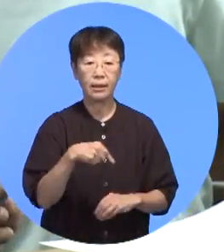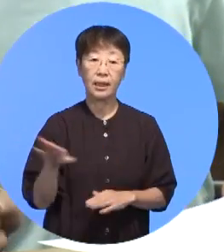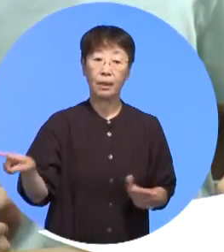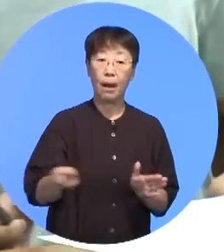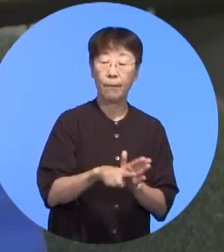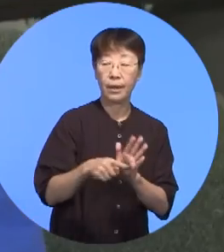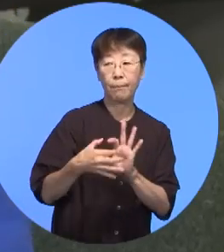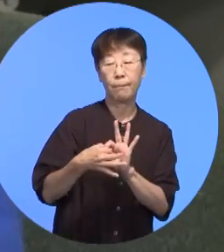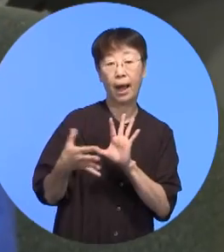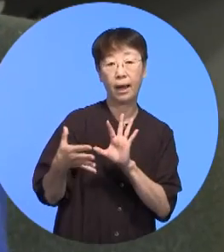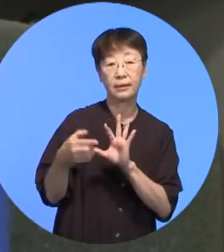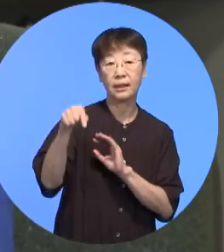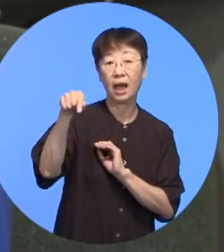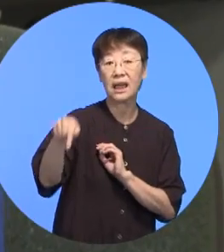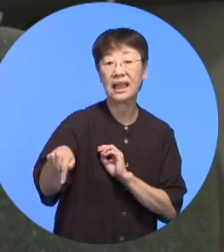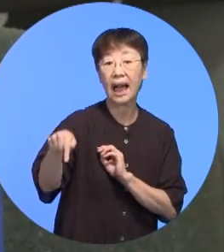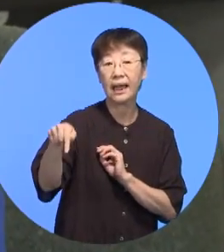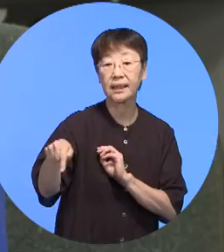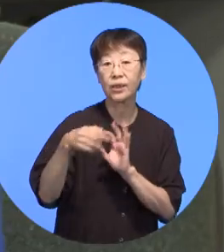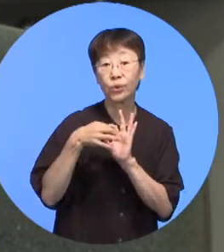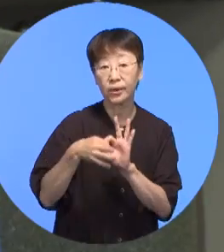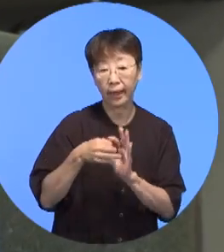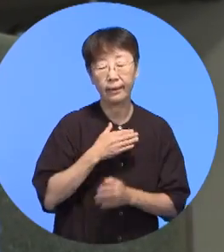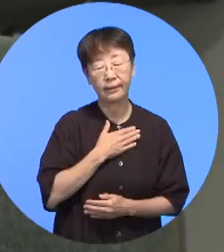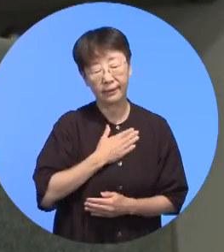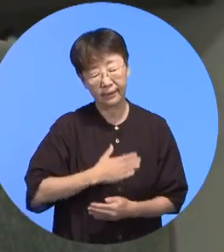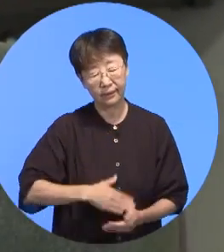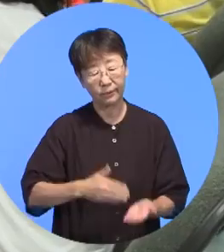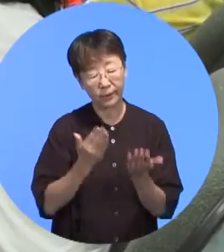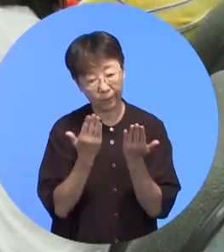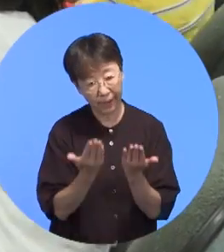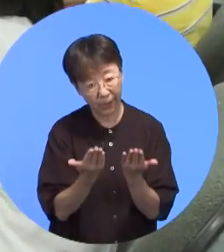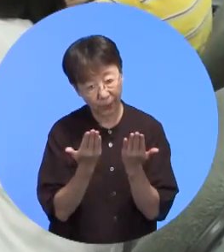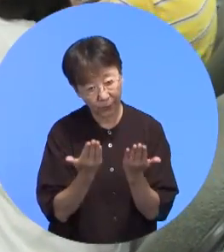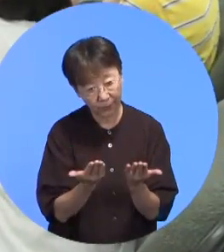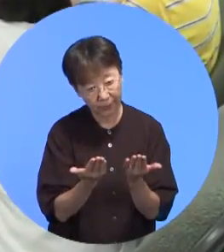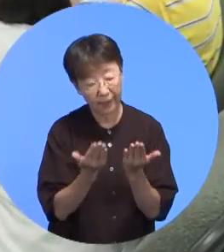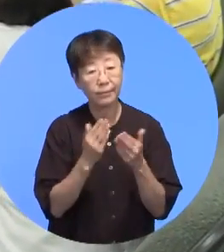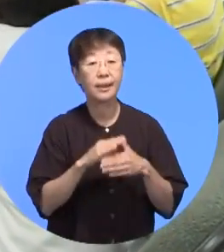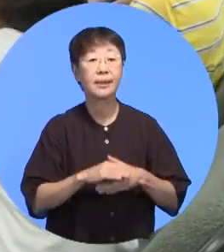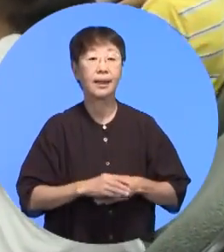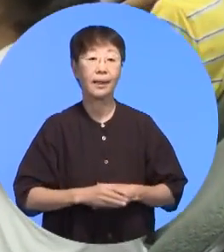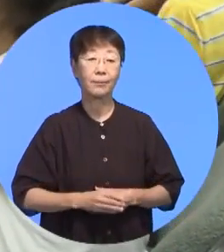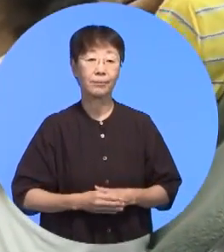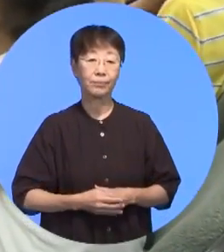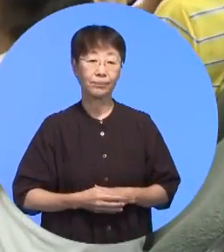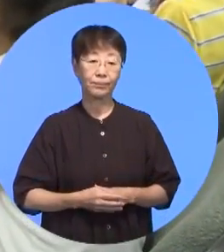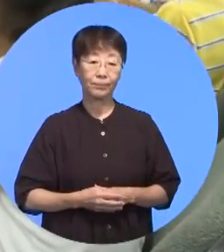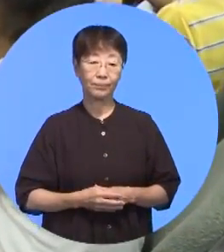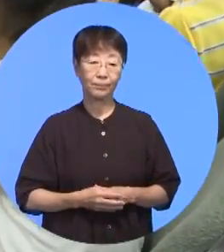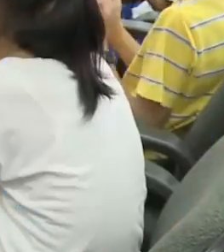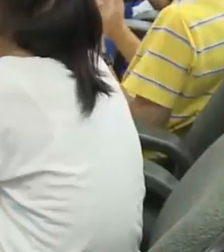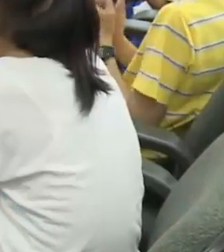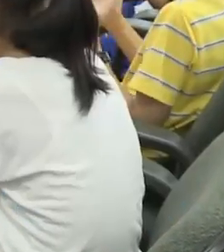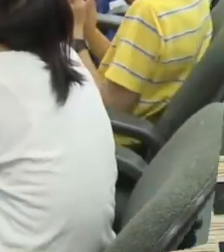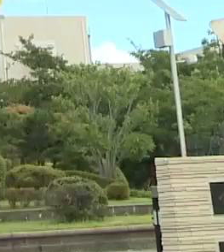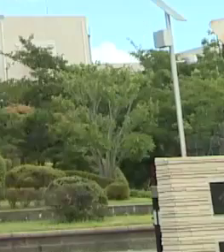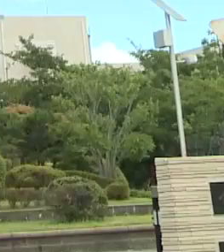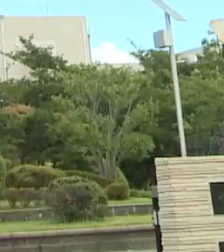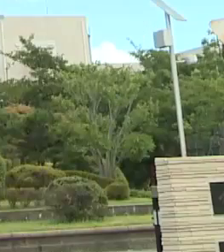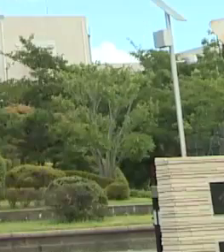でシェアし合うなど、今まで直接関わることのなかった市議会について知識と理解を深めていました